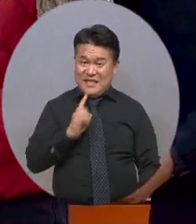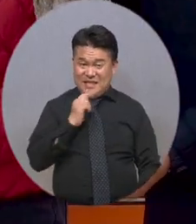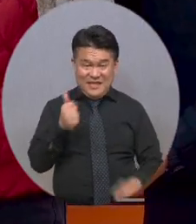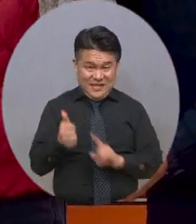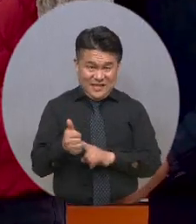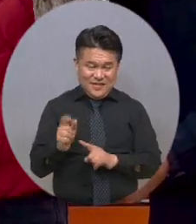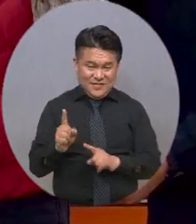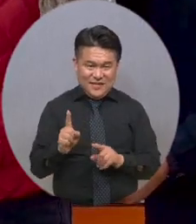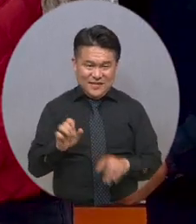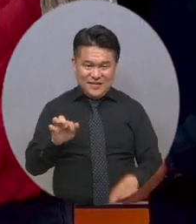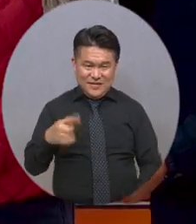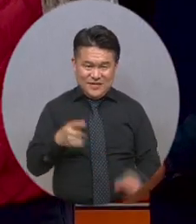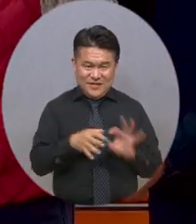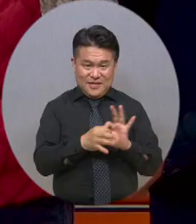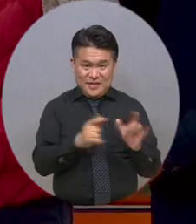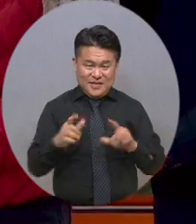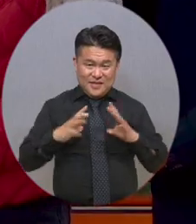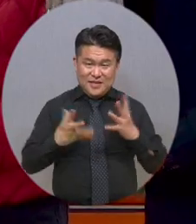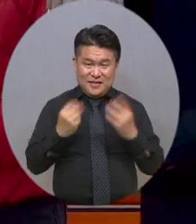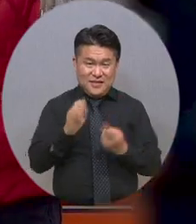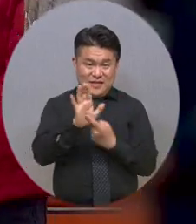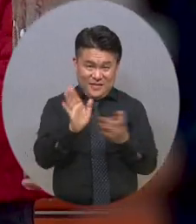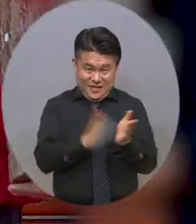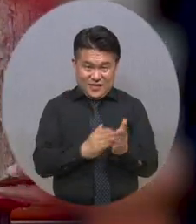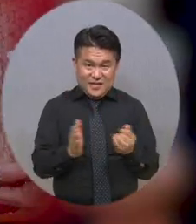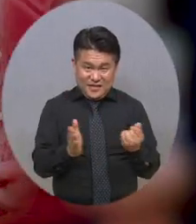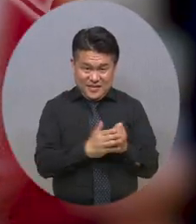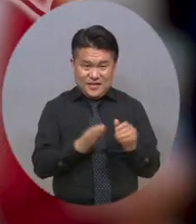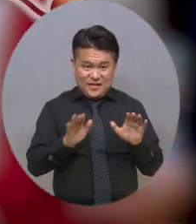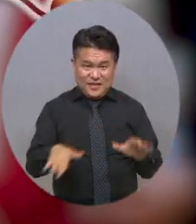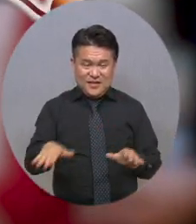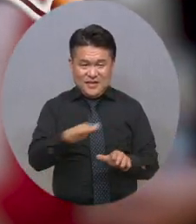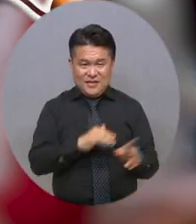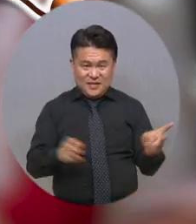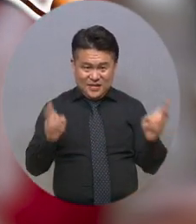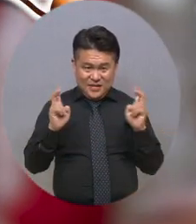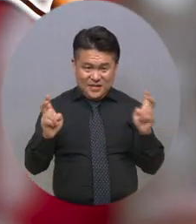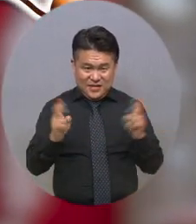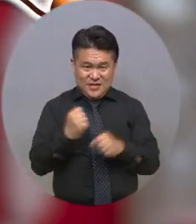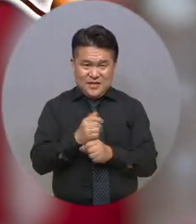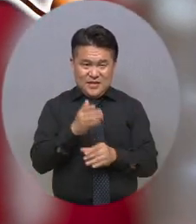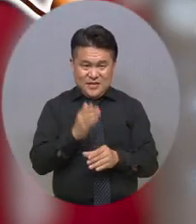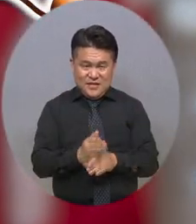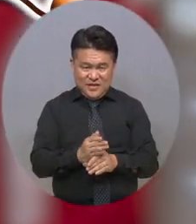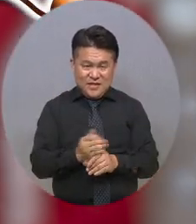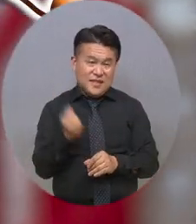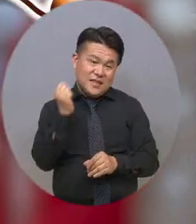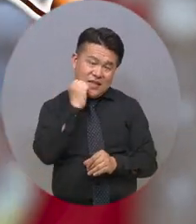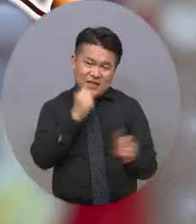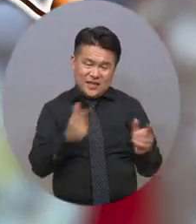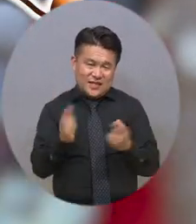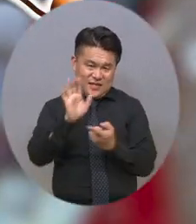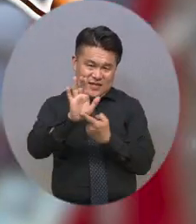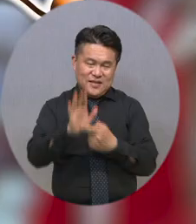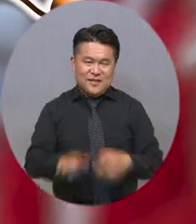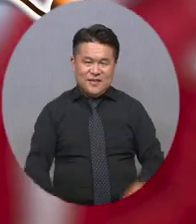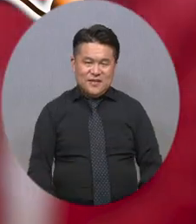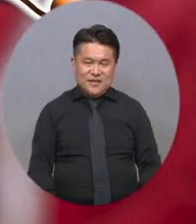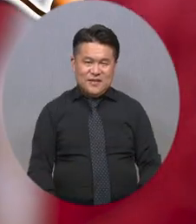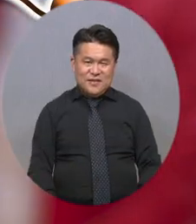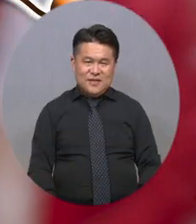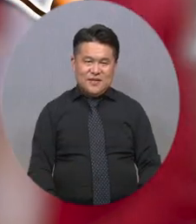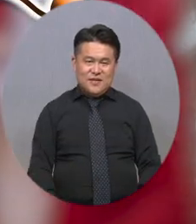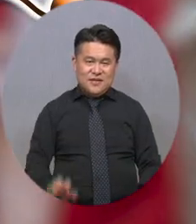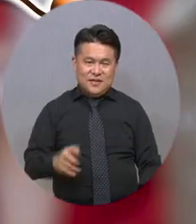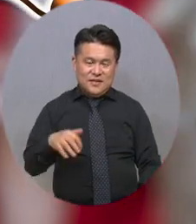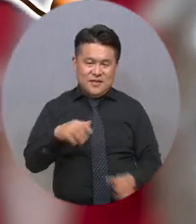분이 이제 표고에 대해서 많은 자랑을 하셨기 때문에 저희는 지금 저희 회사에서 생산하고 있는 스낵을 말씀드리겠습니다. 표고